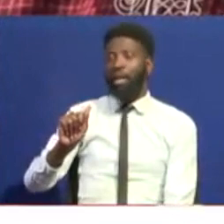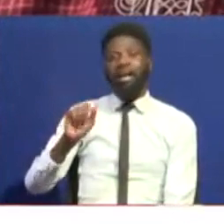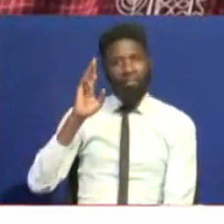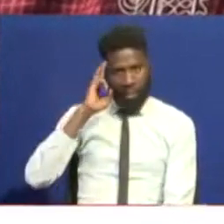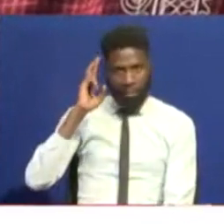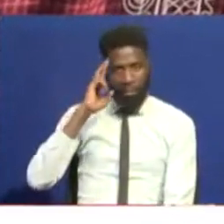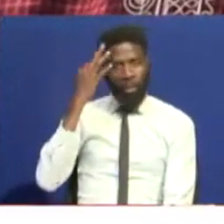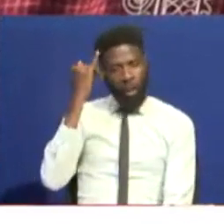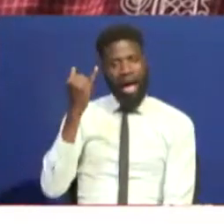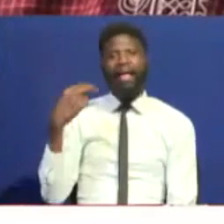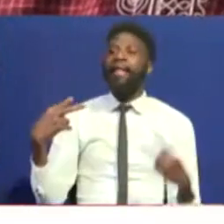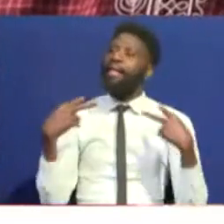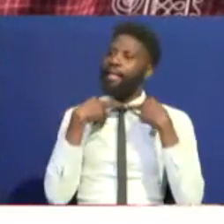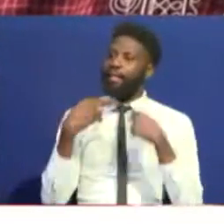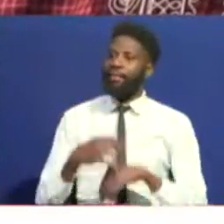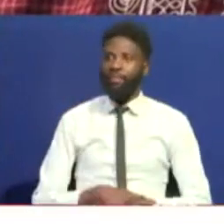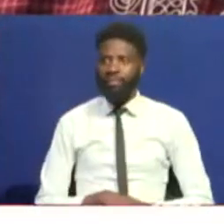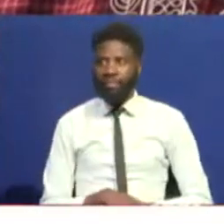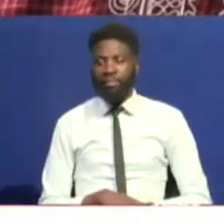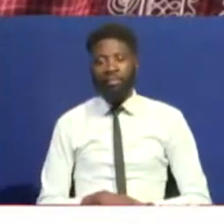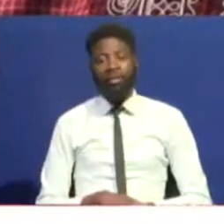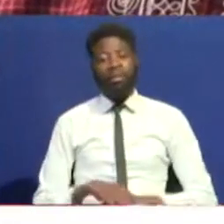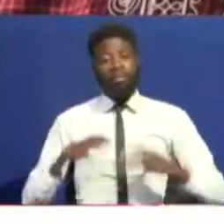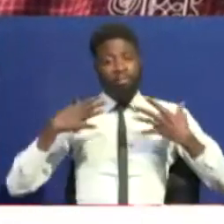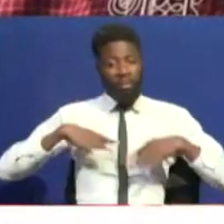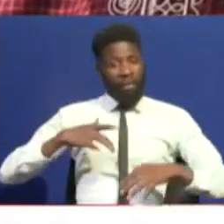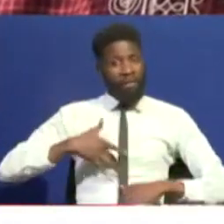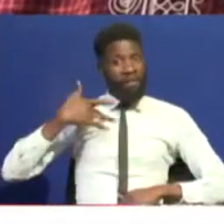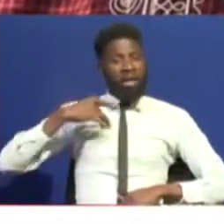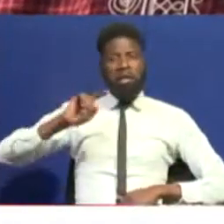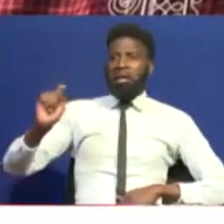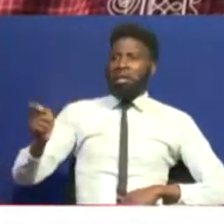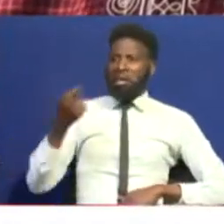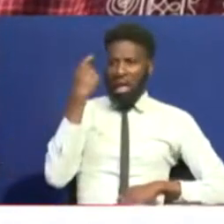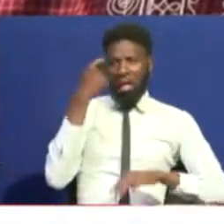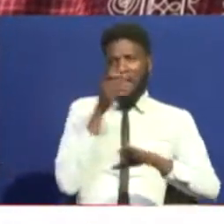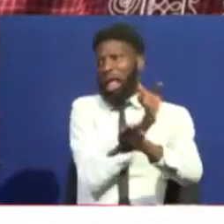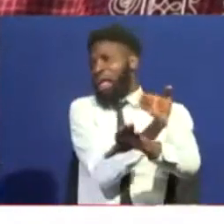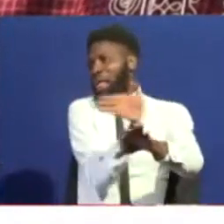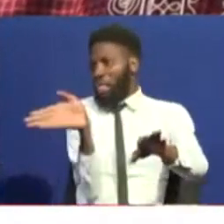ya kwamba Kenya iende vizuri. Saa hii naomba wakikubali,